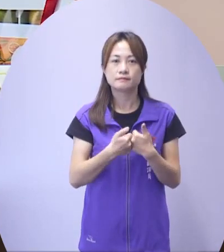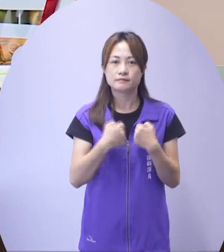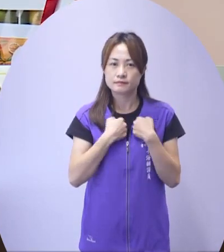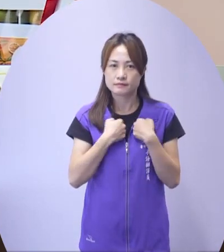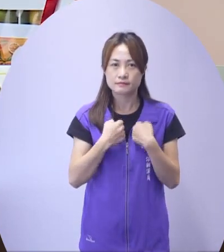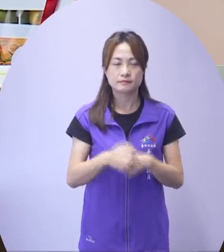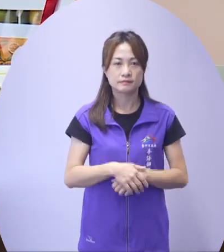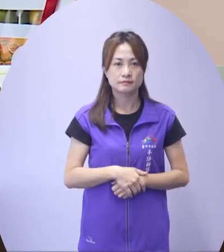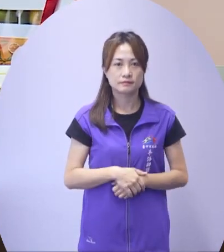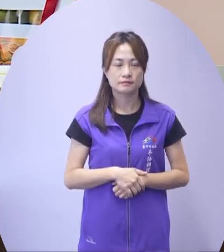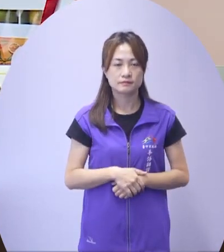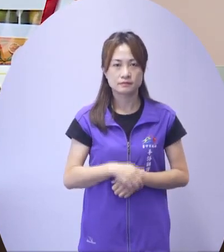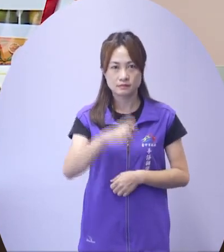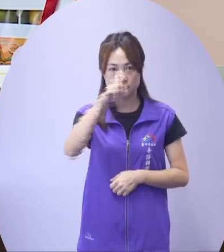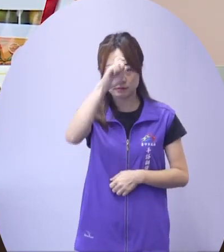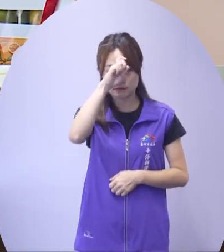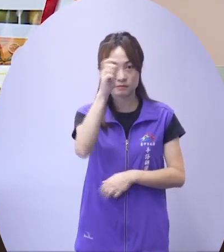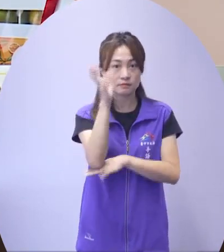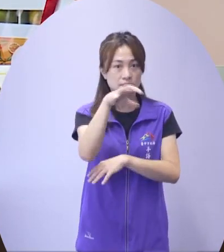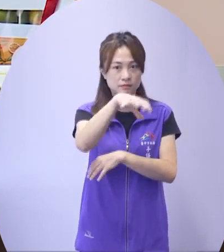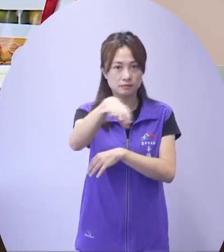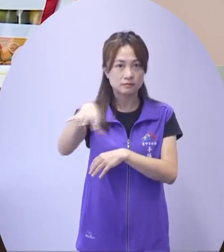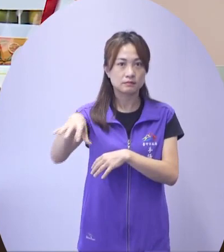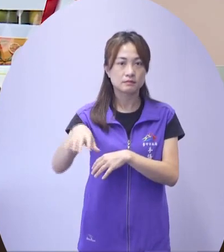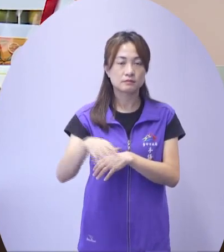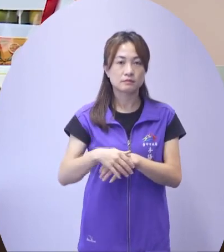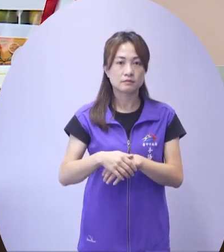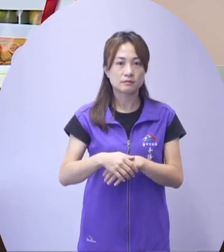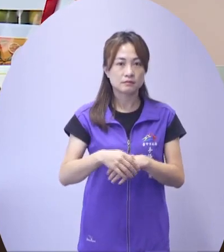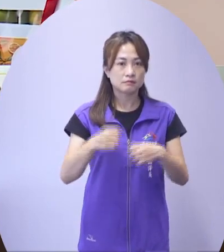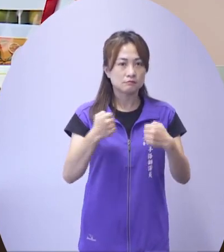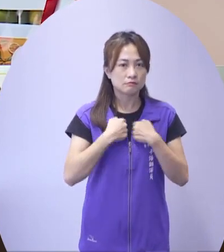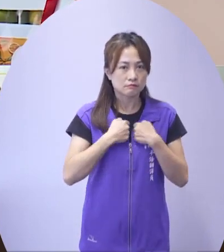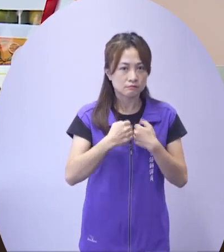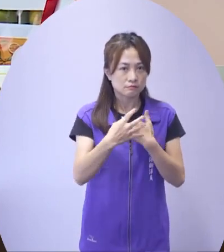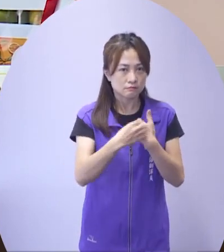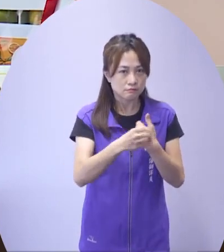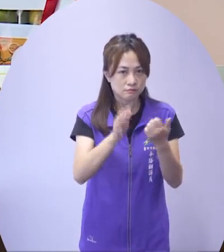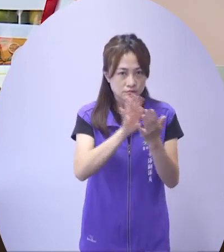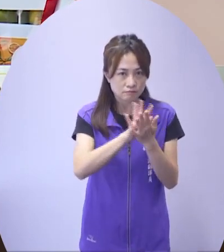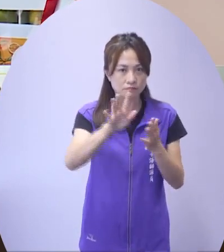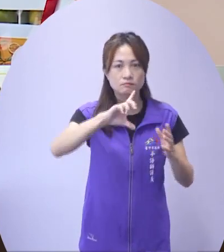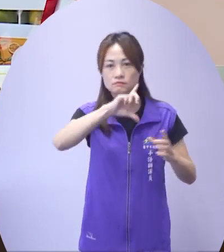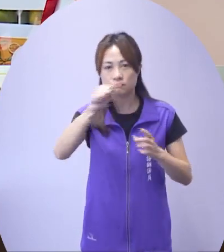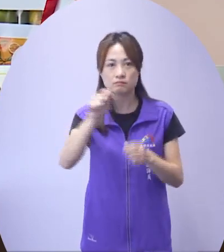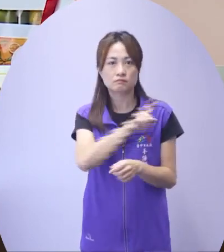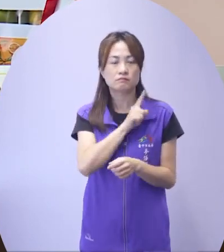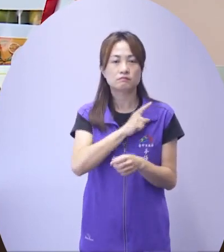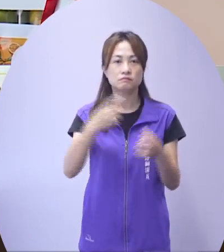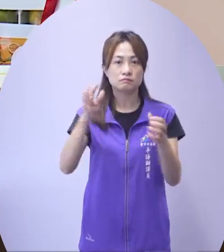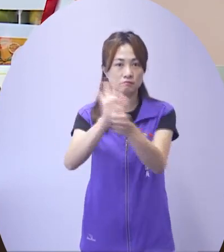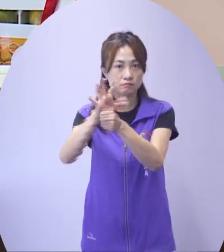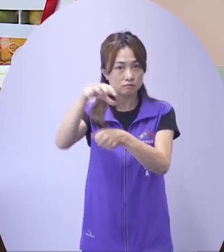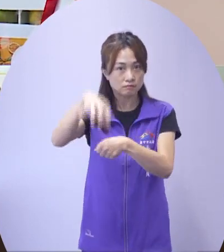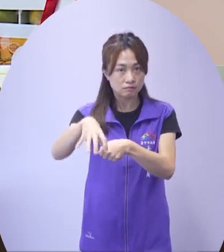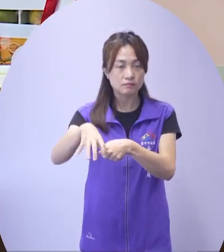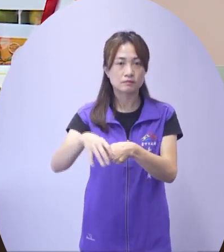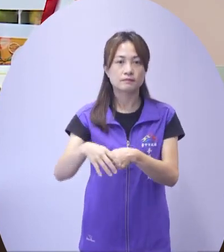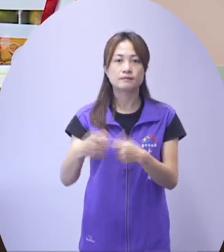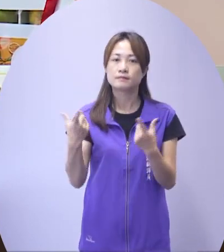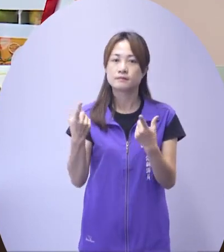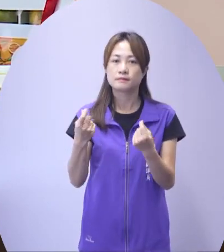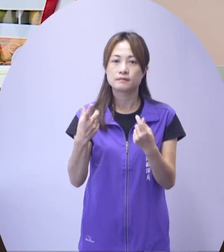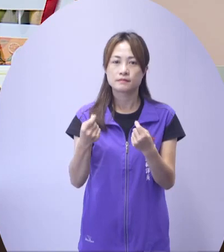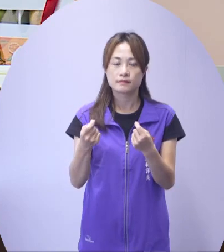希望各个单位那派出的模拟演练完以后呢，回到自己的机关去哈，那也要加强